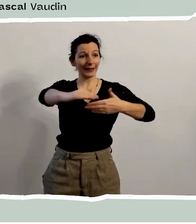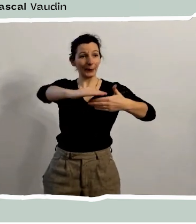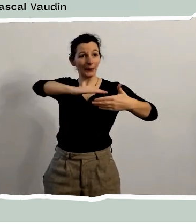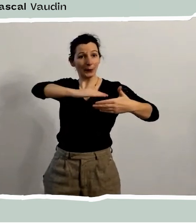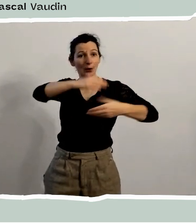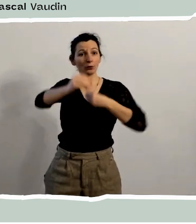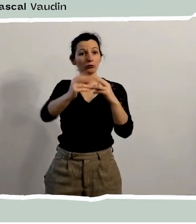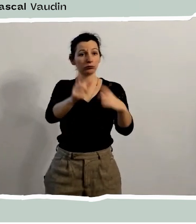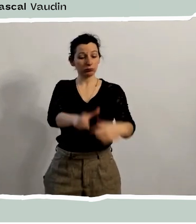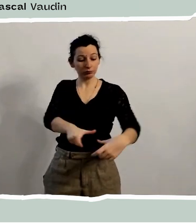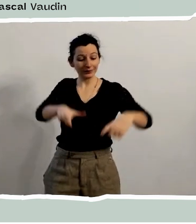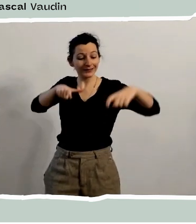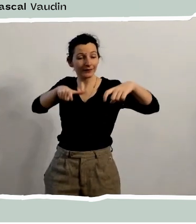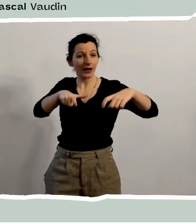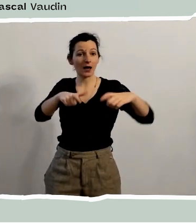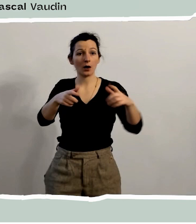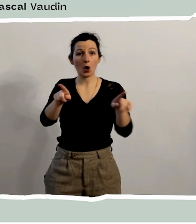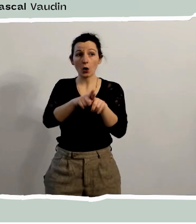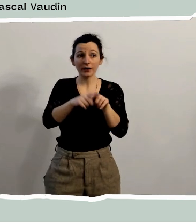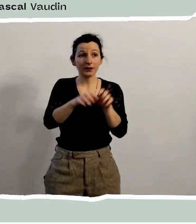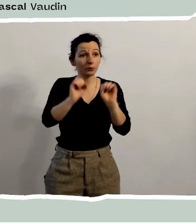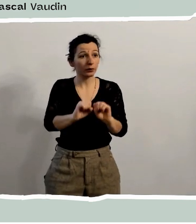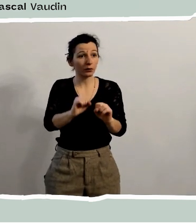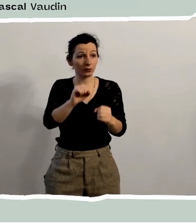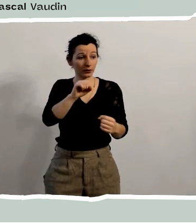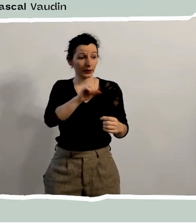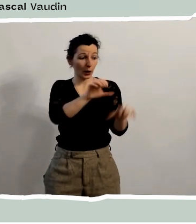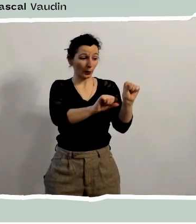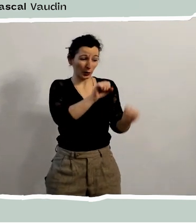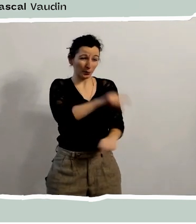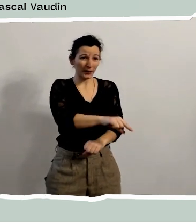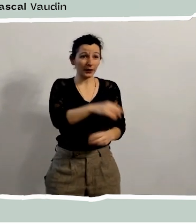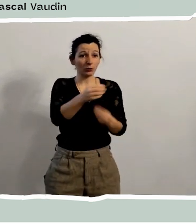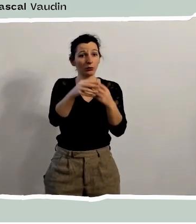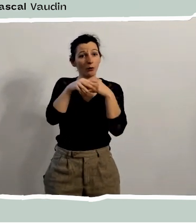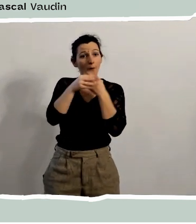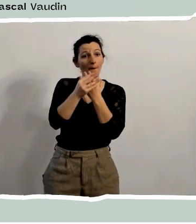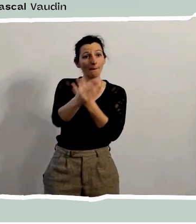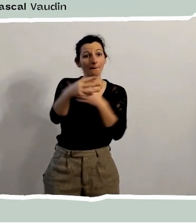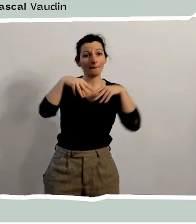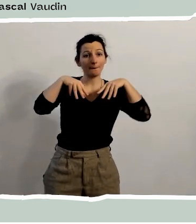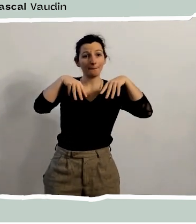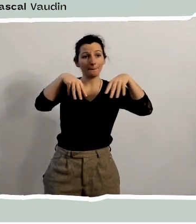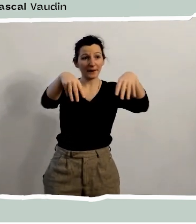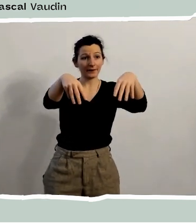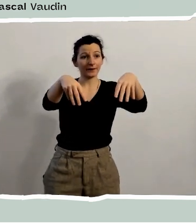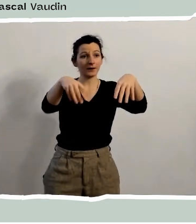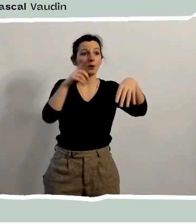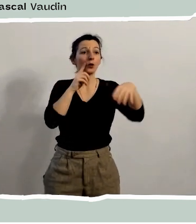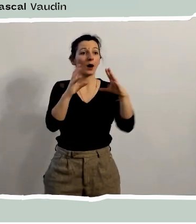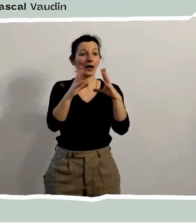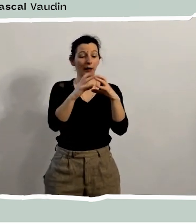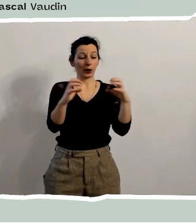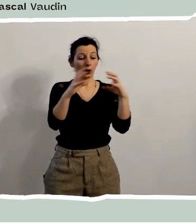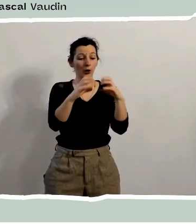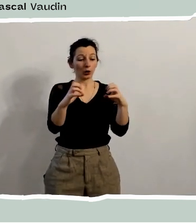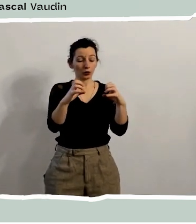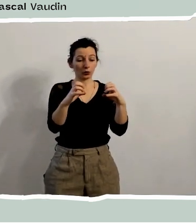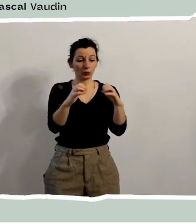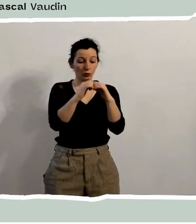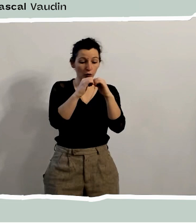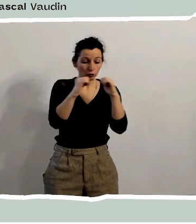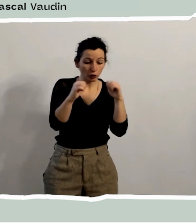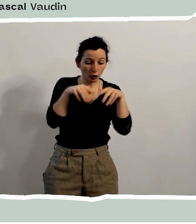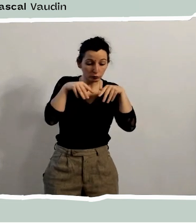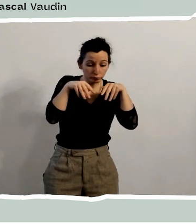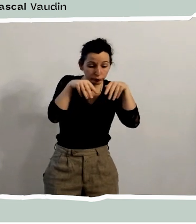serviettes hygiéniques aussi, on trouve du bisphénol A dans les serviettes hygiéniques, des pesticides aussi, parce que c'est composé de coton, et si le coton est cultivé avec des pesticides,